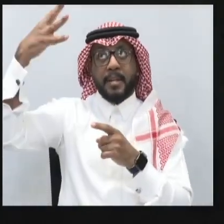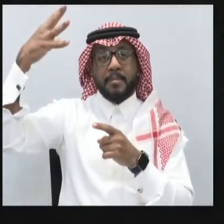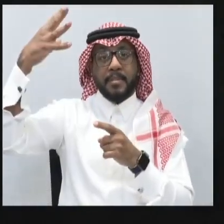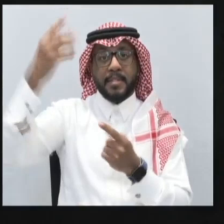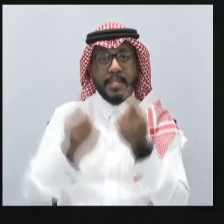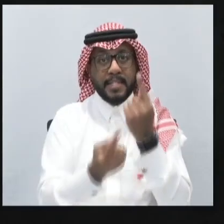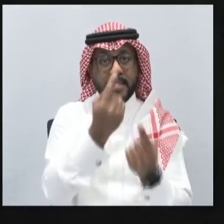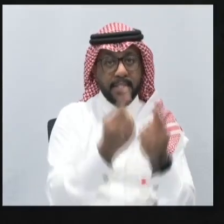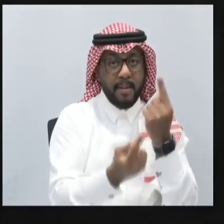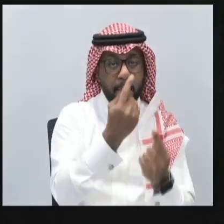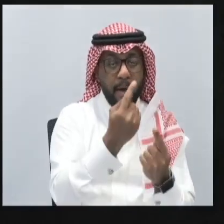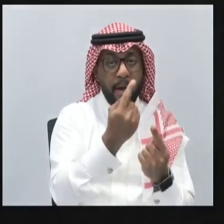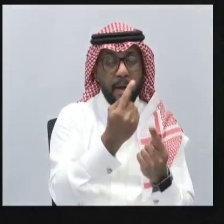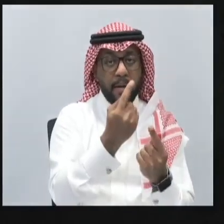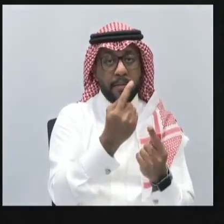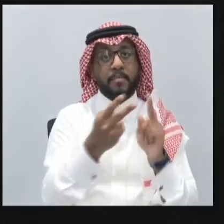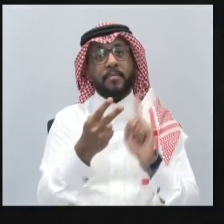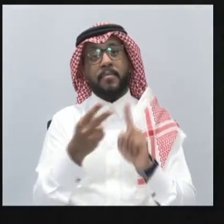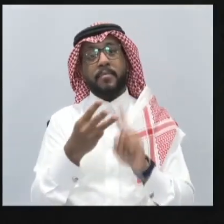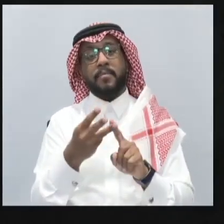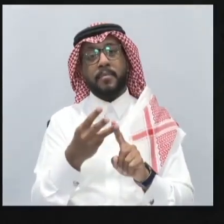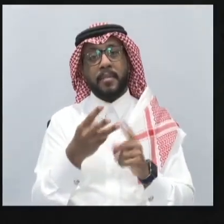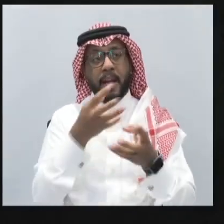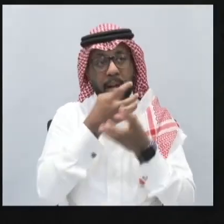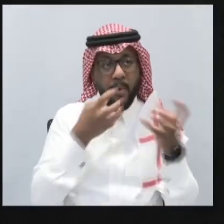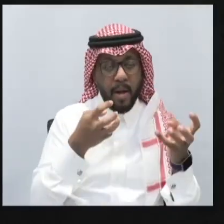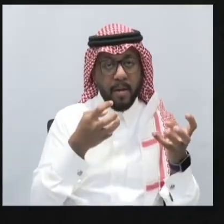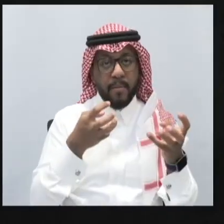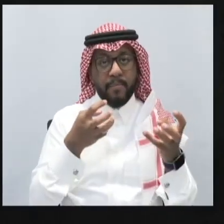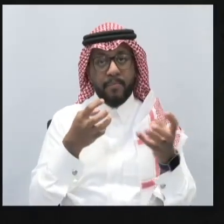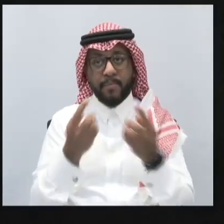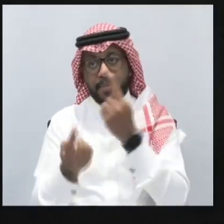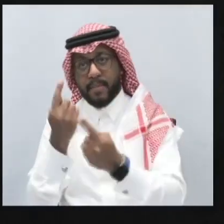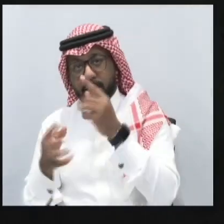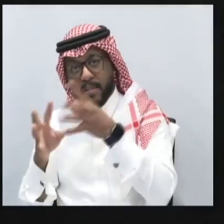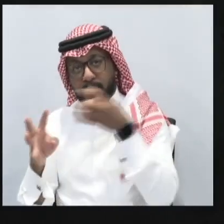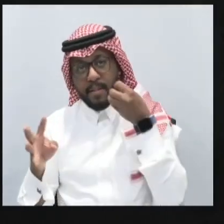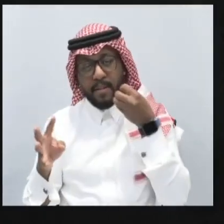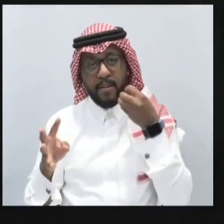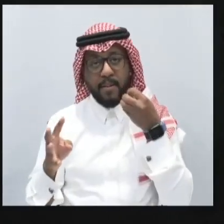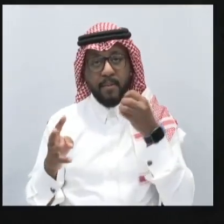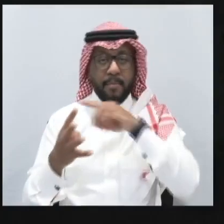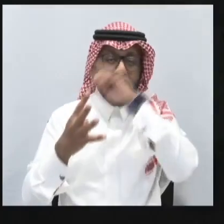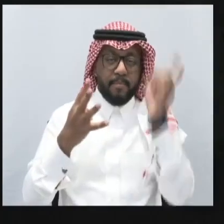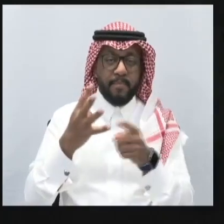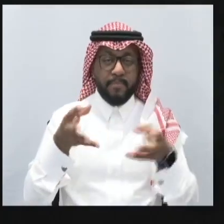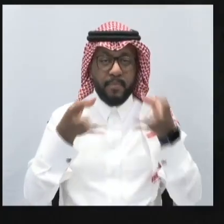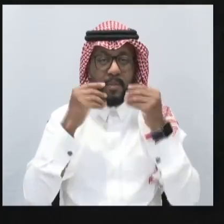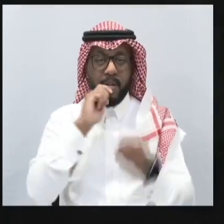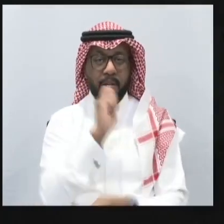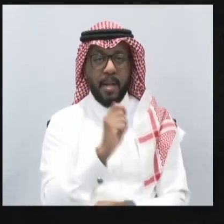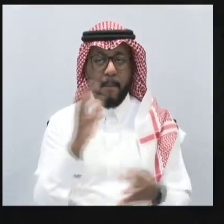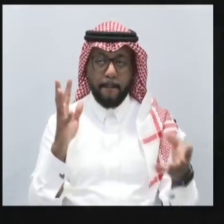بالشمس ثم نبات ثم حيوان ياكل العشب ثم حيوانات